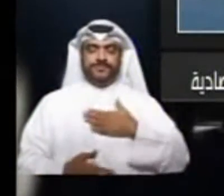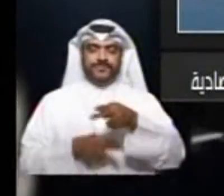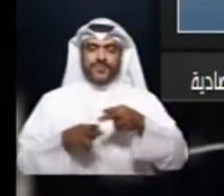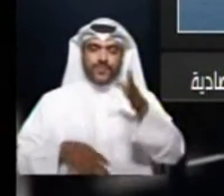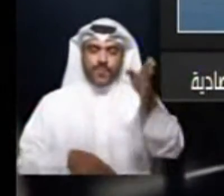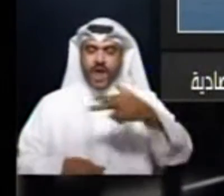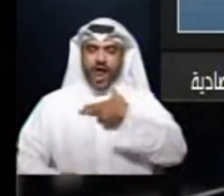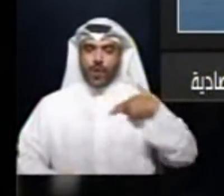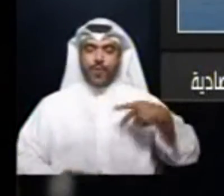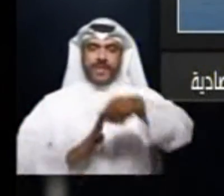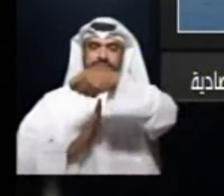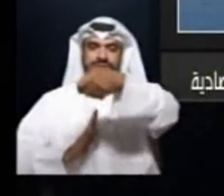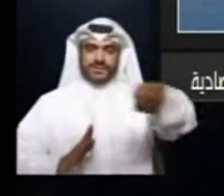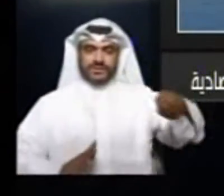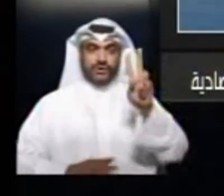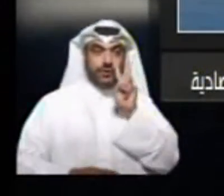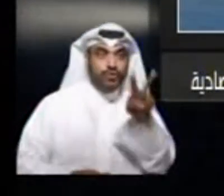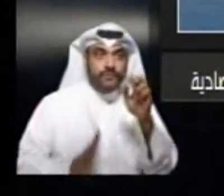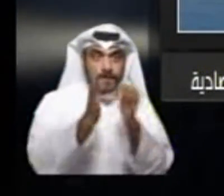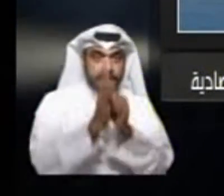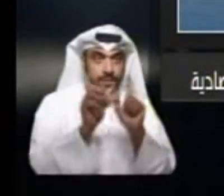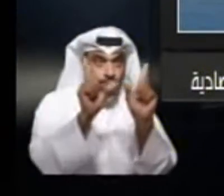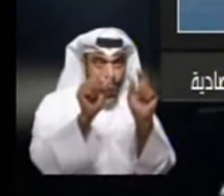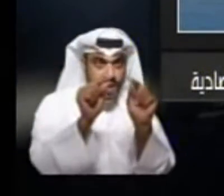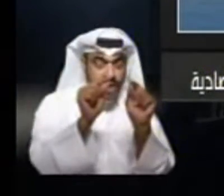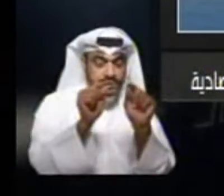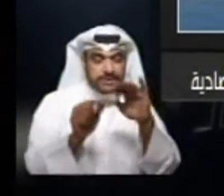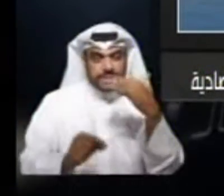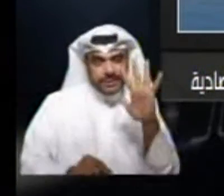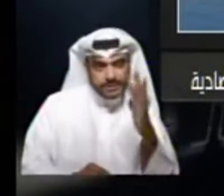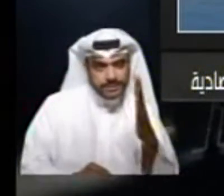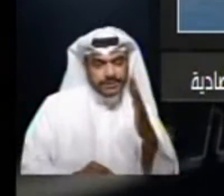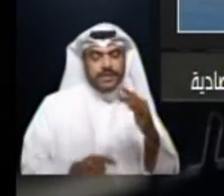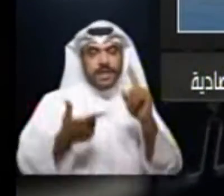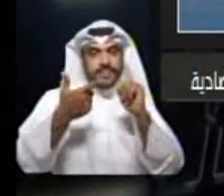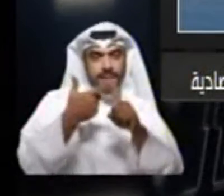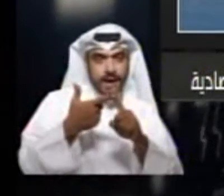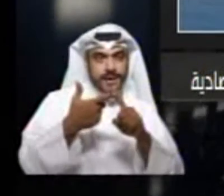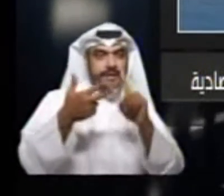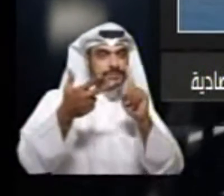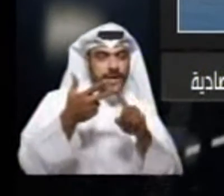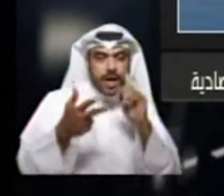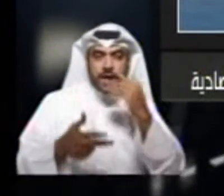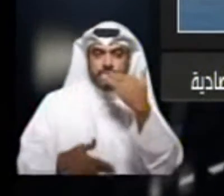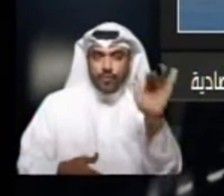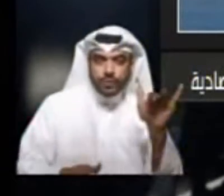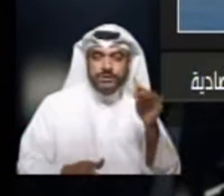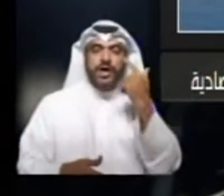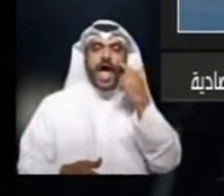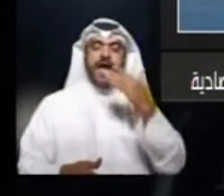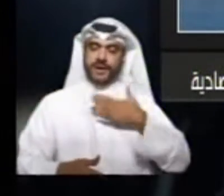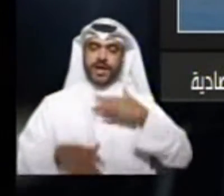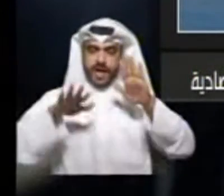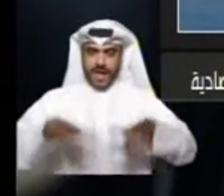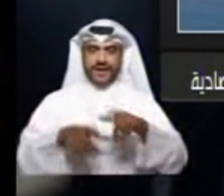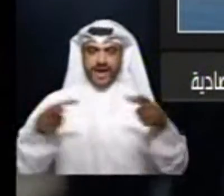هل هو مثلا إذا كان المنزل صالح أو غير صالح وما هو البديل، كل هذه الأمور. لكن احنا مجتمعين